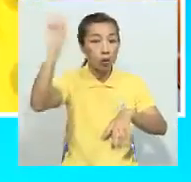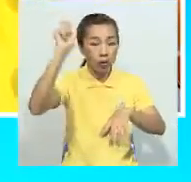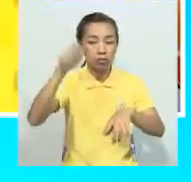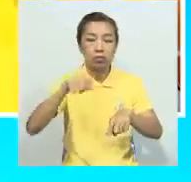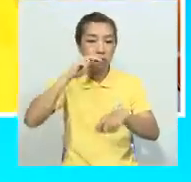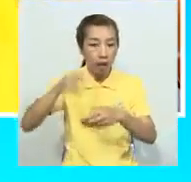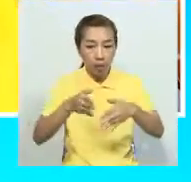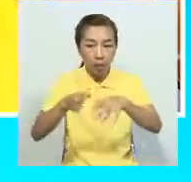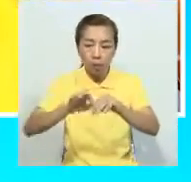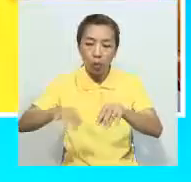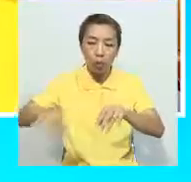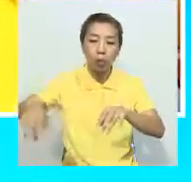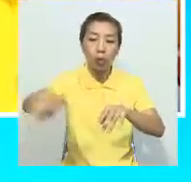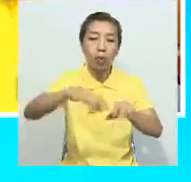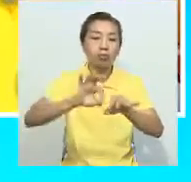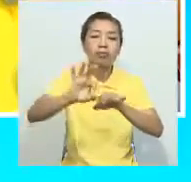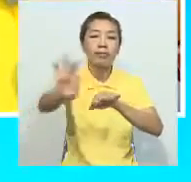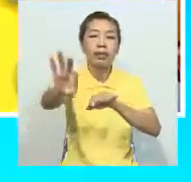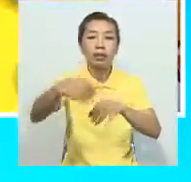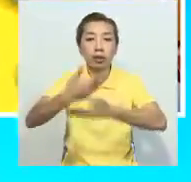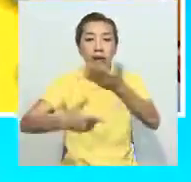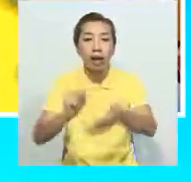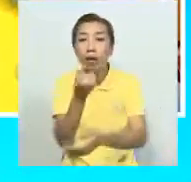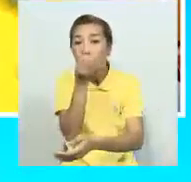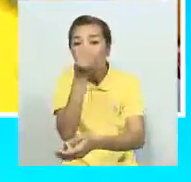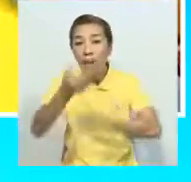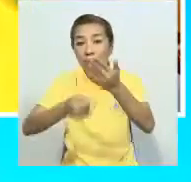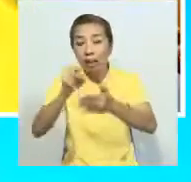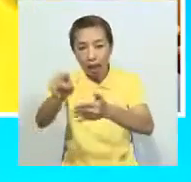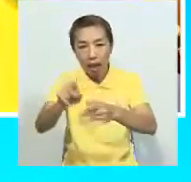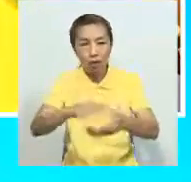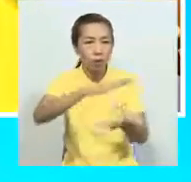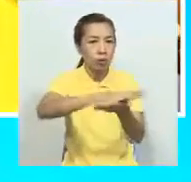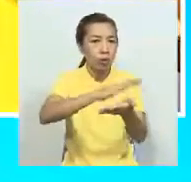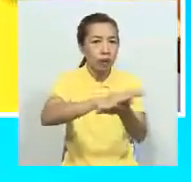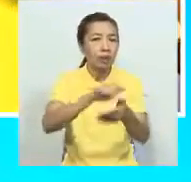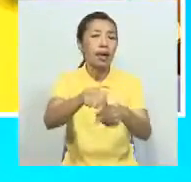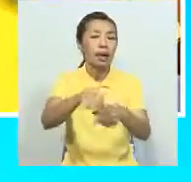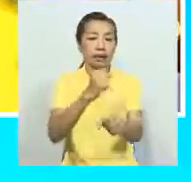งตรงนั้นเลยตรงปากคลองตลาดที่ข้างๆโรงเรียนราชินีล่าง